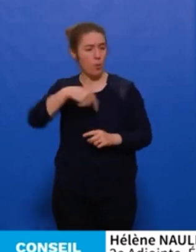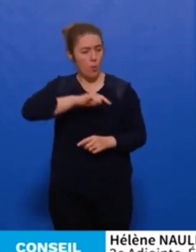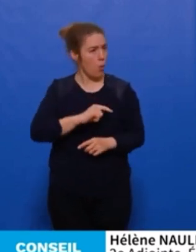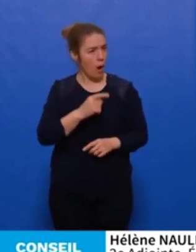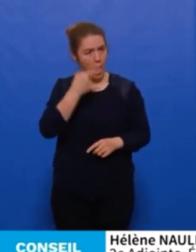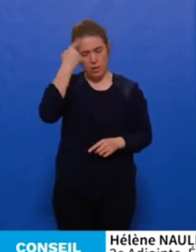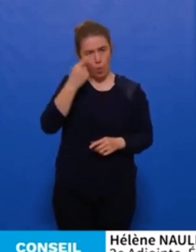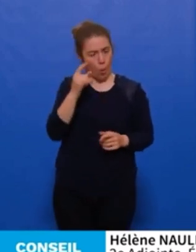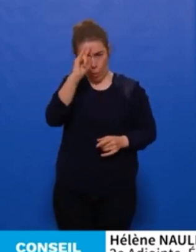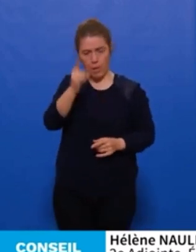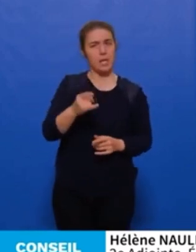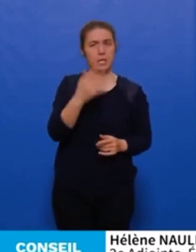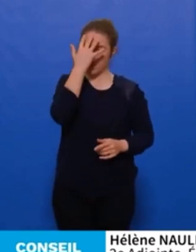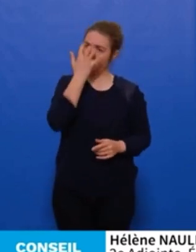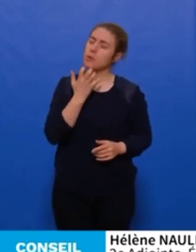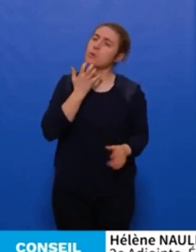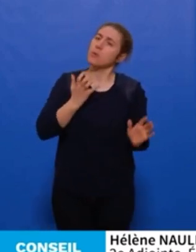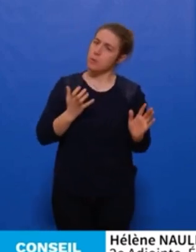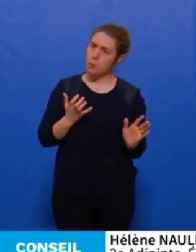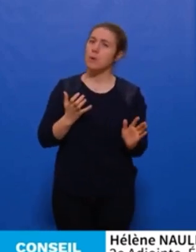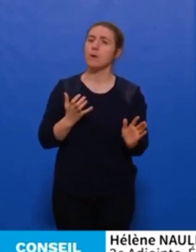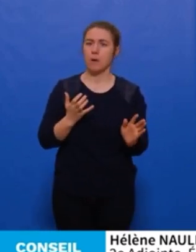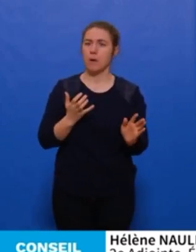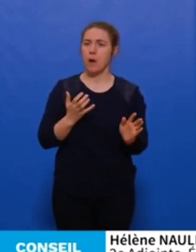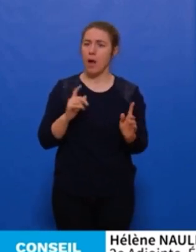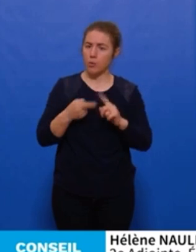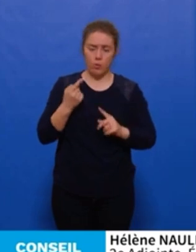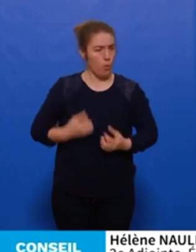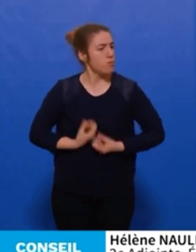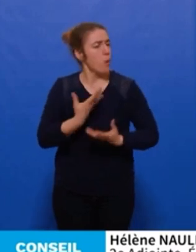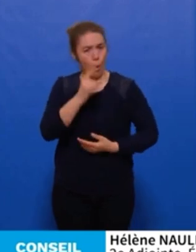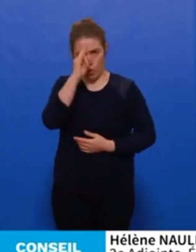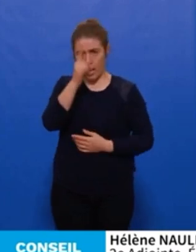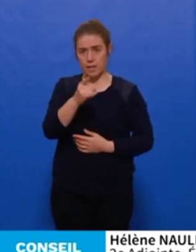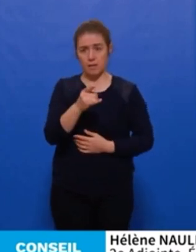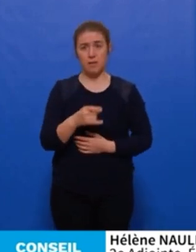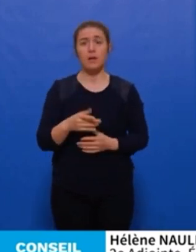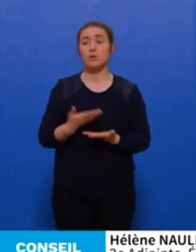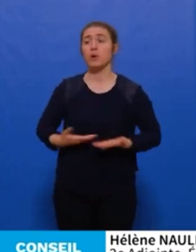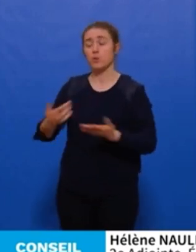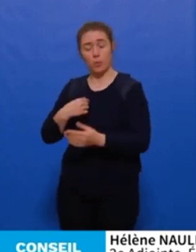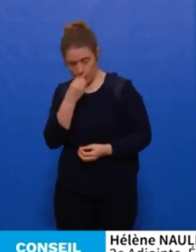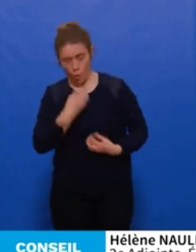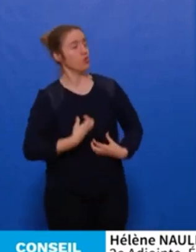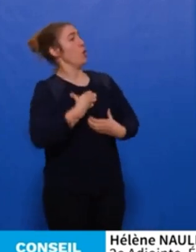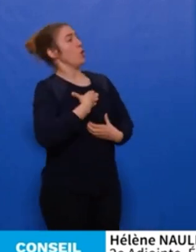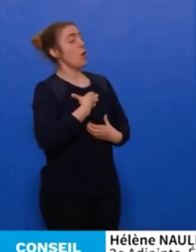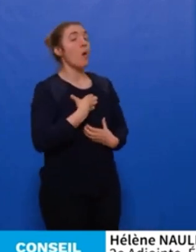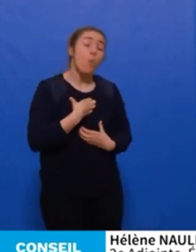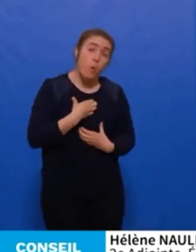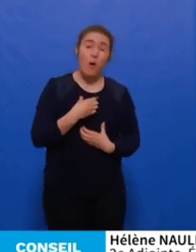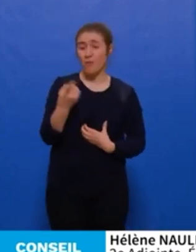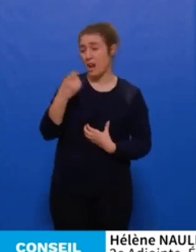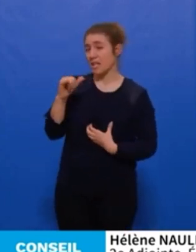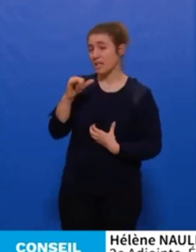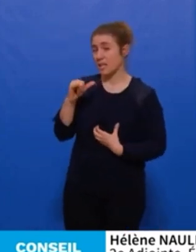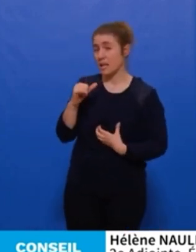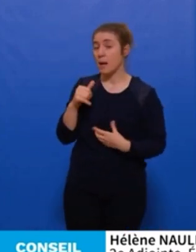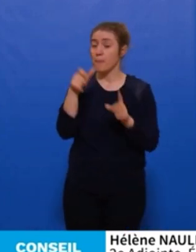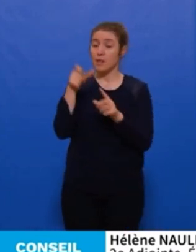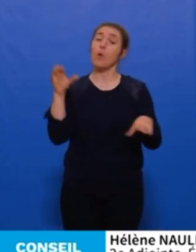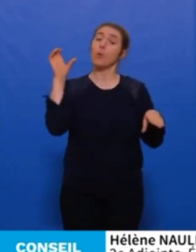peu de sérieux, un peu de franchise et les outrances, je crois qu'elles ne sont pas tant du côté de ceux qui sont contre